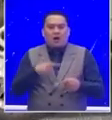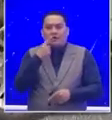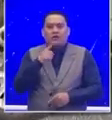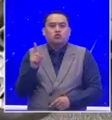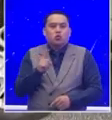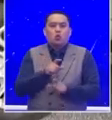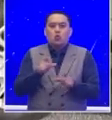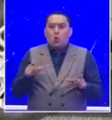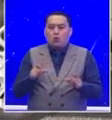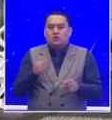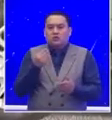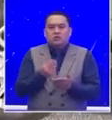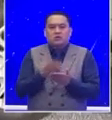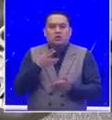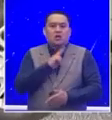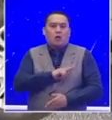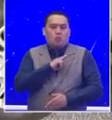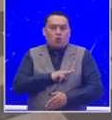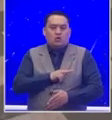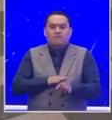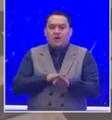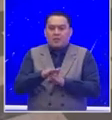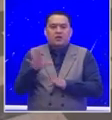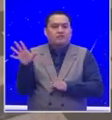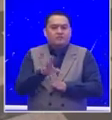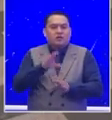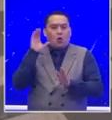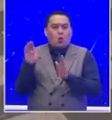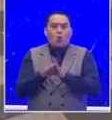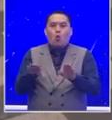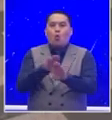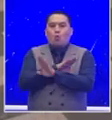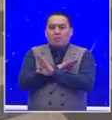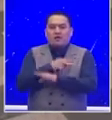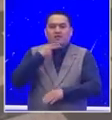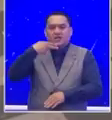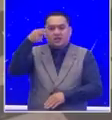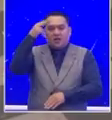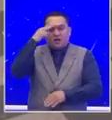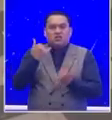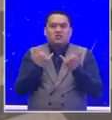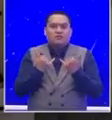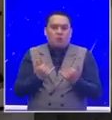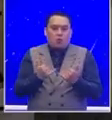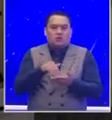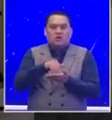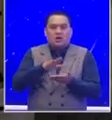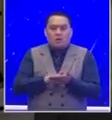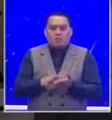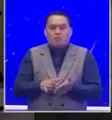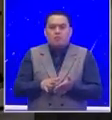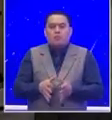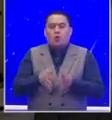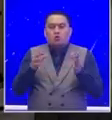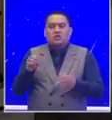что люди очень ценят их работу и выполняют все предписания. Число умирающих от COVID-19 в Италии, где зарегистрировано